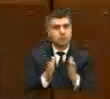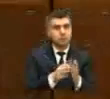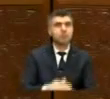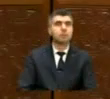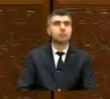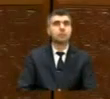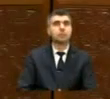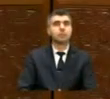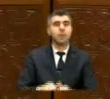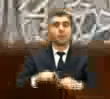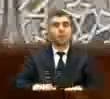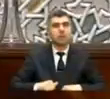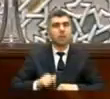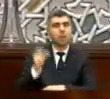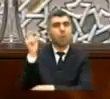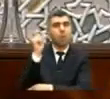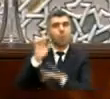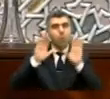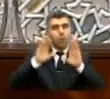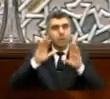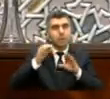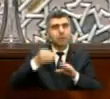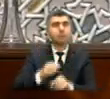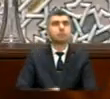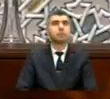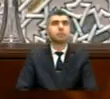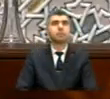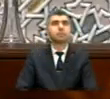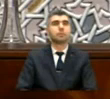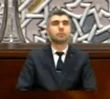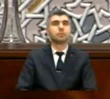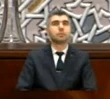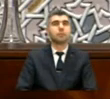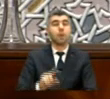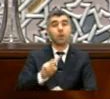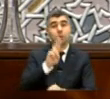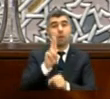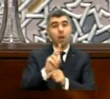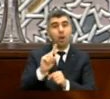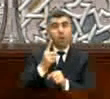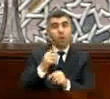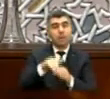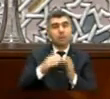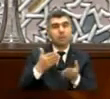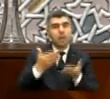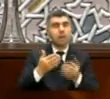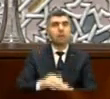ونمر إلى قطاع الأوقاف والشؤون الإسلامية. مرحبا سيد الوزير بسؤالين. أول، الفريق الثقافي وحده